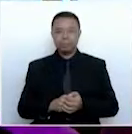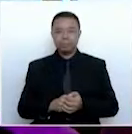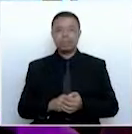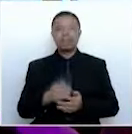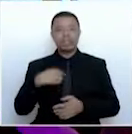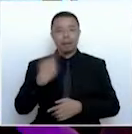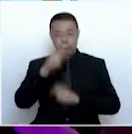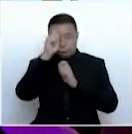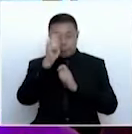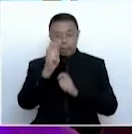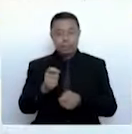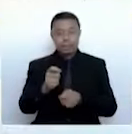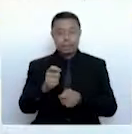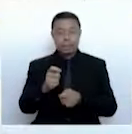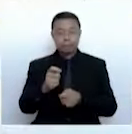Yang kami hormati